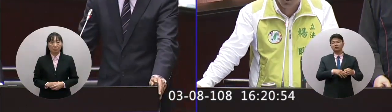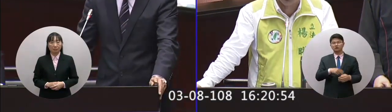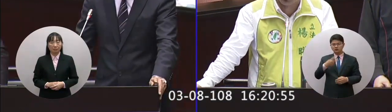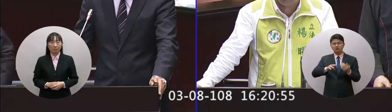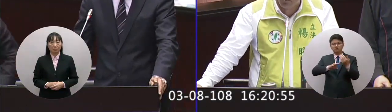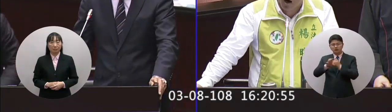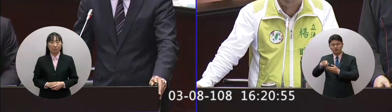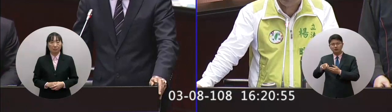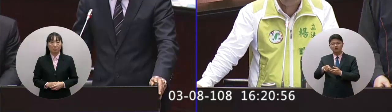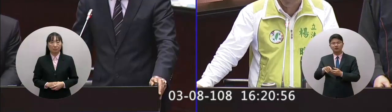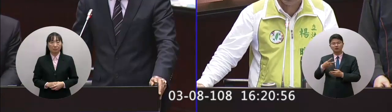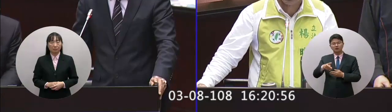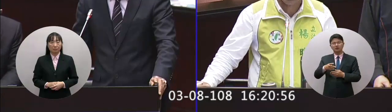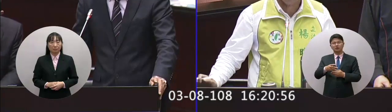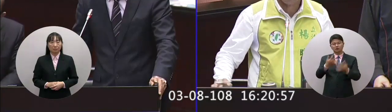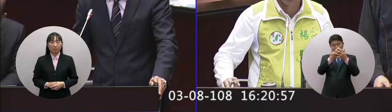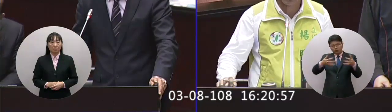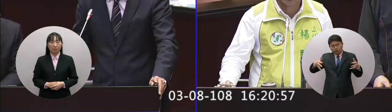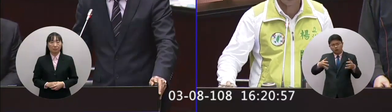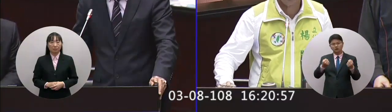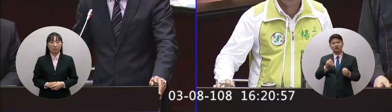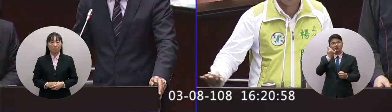有很多很多的副网，